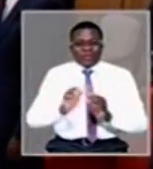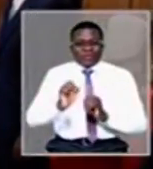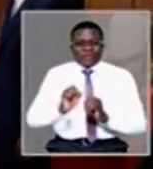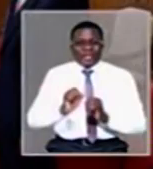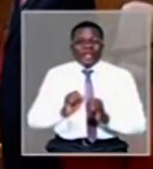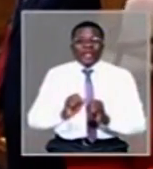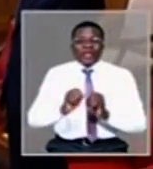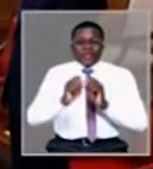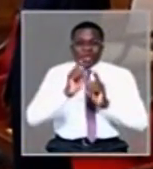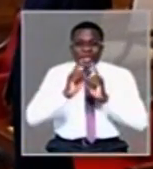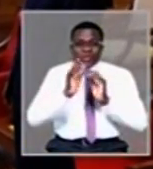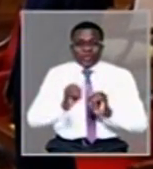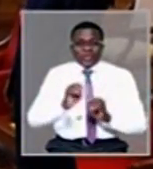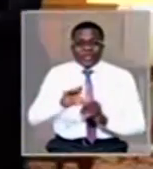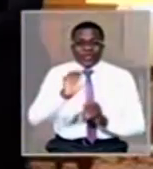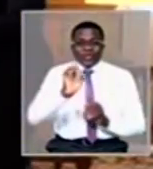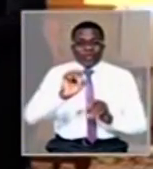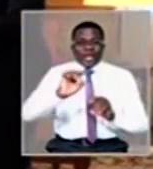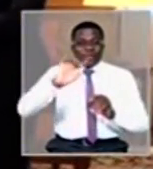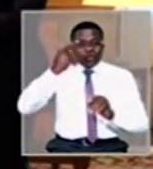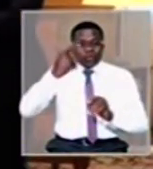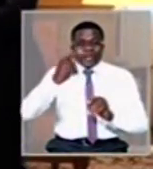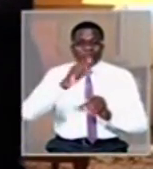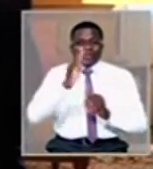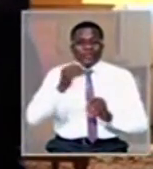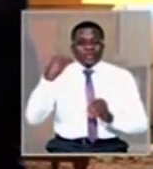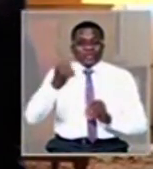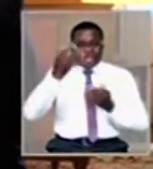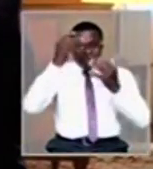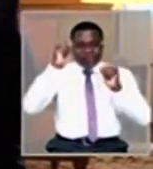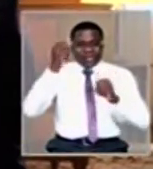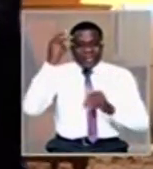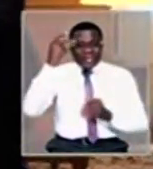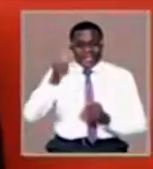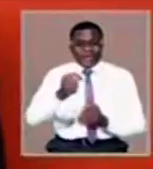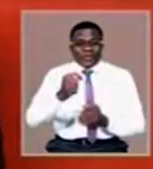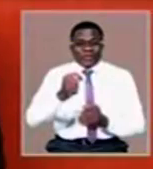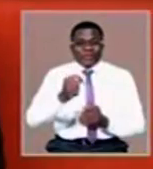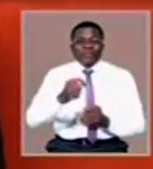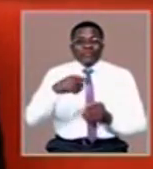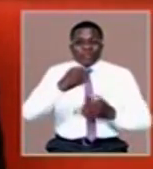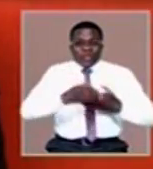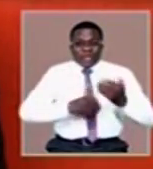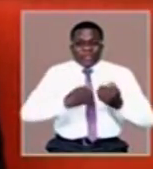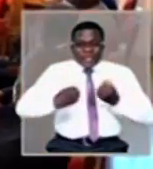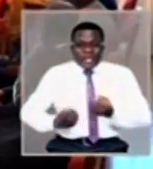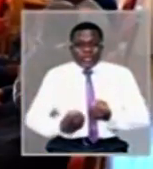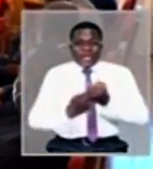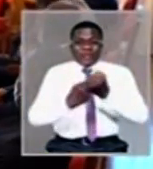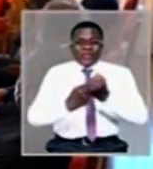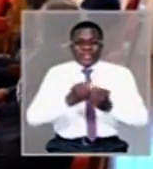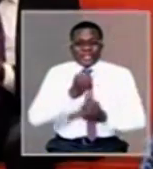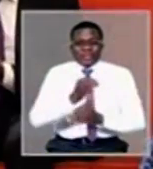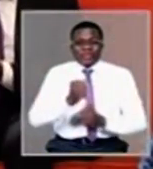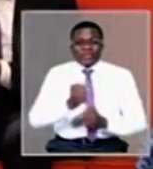un interlocuteur de choix pour le gouvernement béninois et son chef, le président Patrice Talon, dont l'ambition est de renforcer la disponibilité